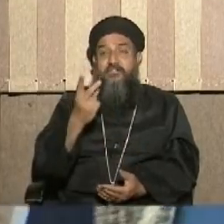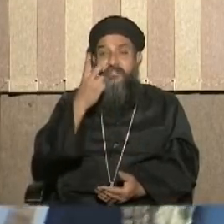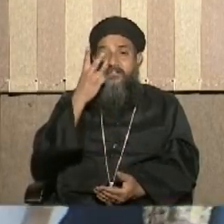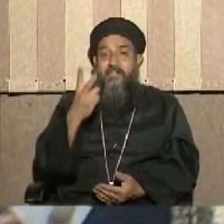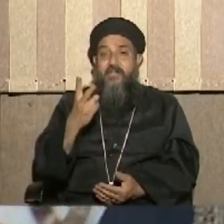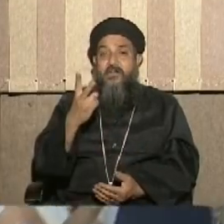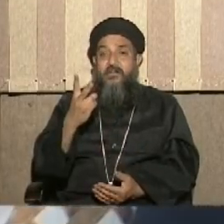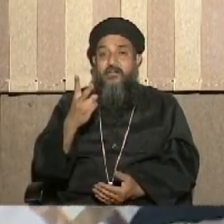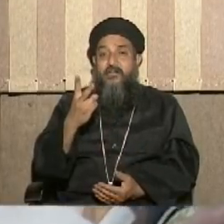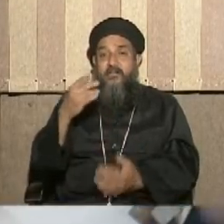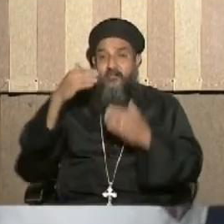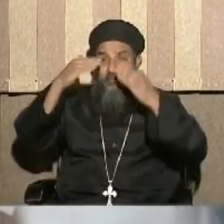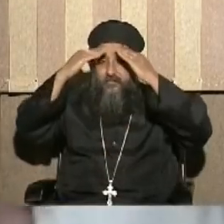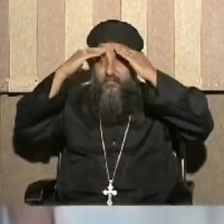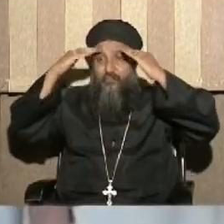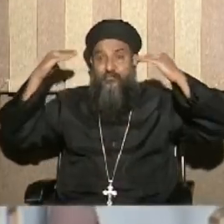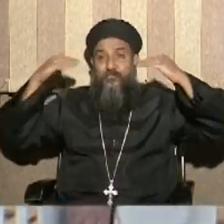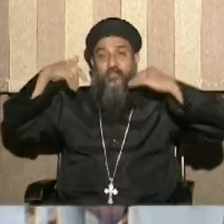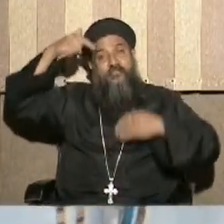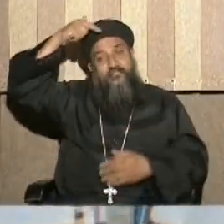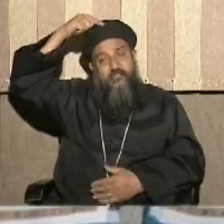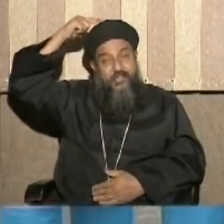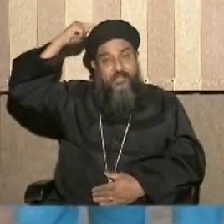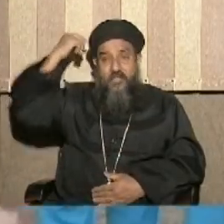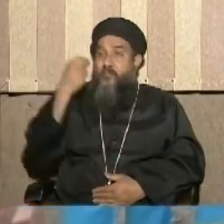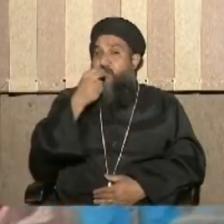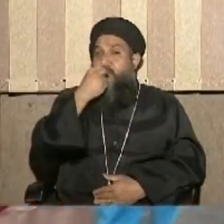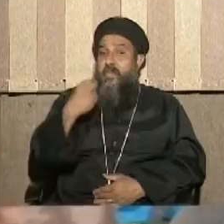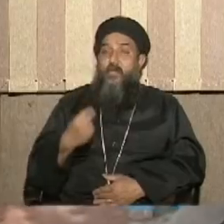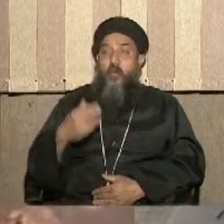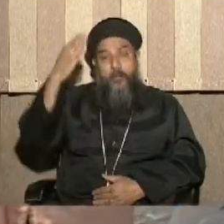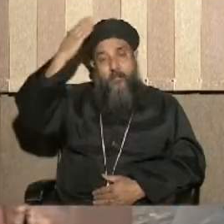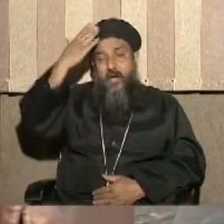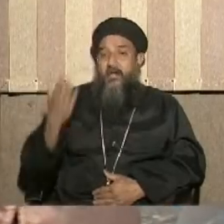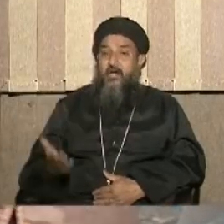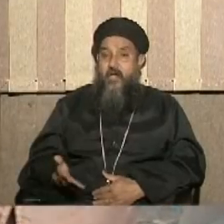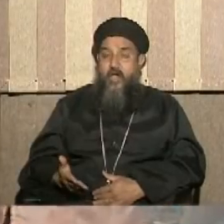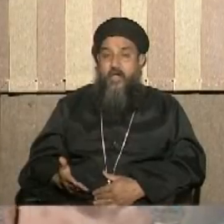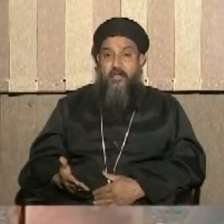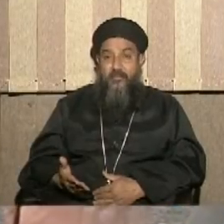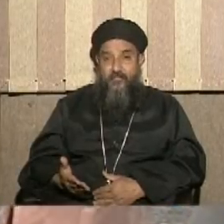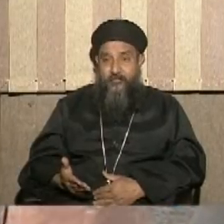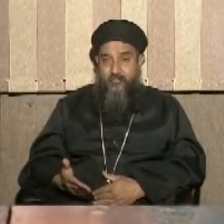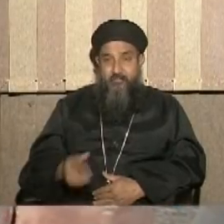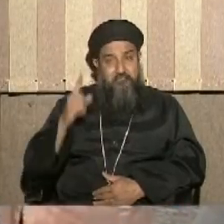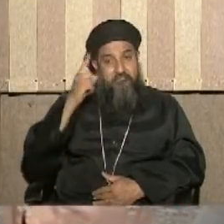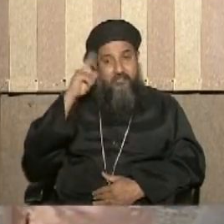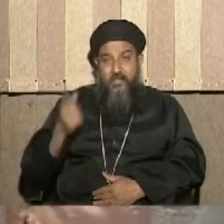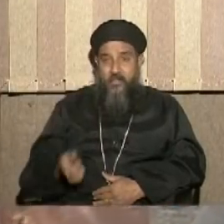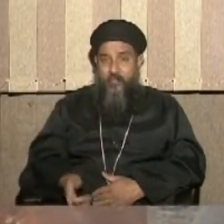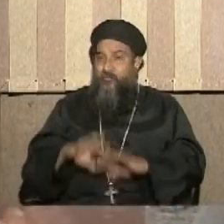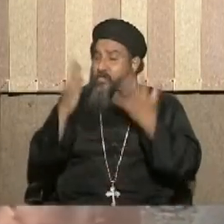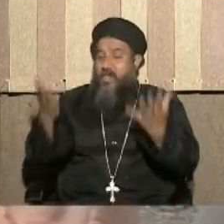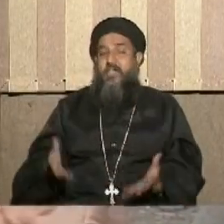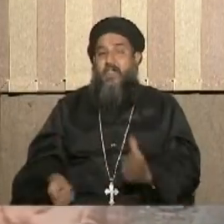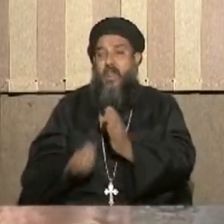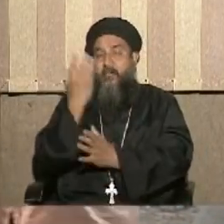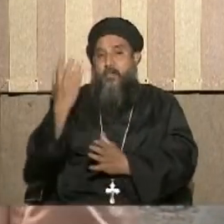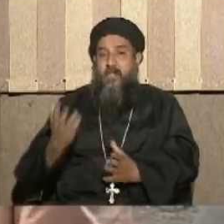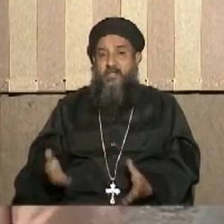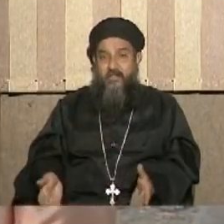اتنين رهبان قديسين وانا بكتب اسمهم بركة، وهم فعلا بركة. انا مش فاهم هو في